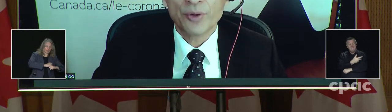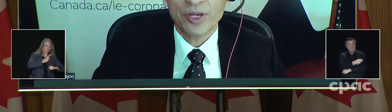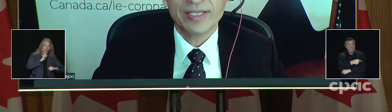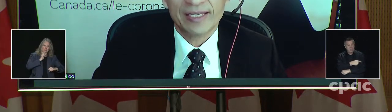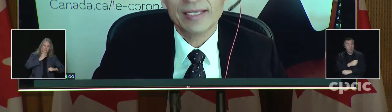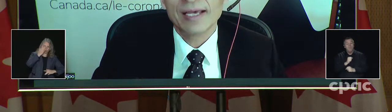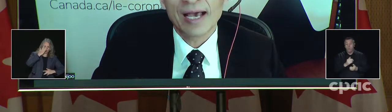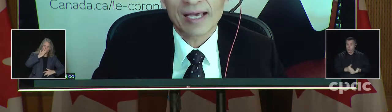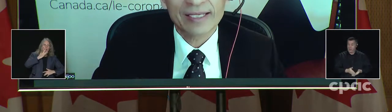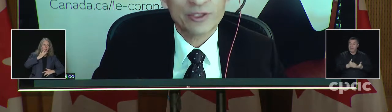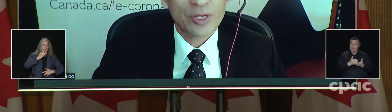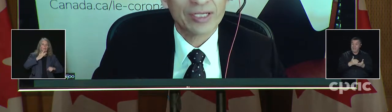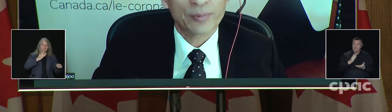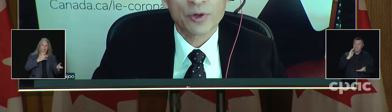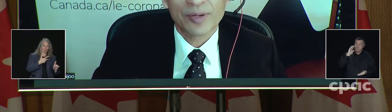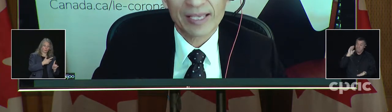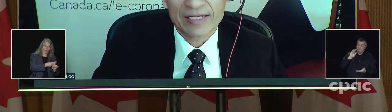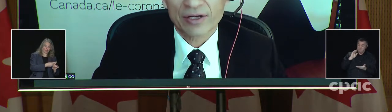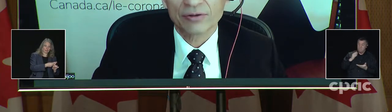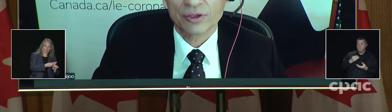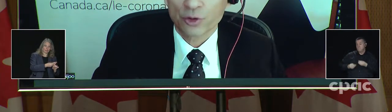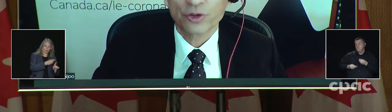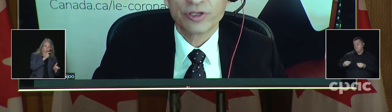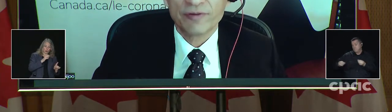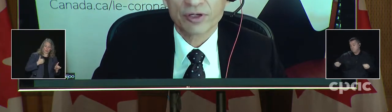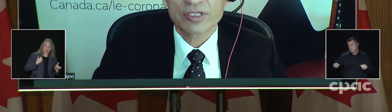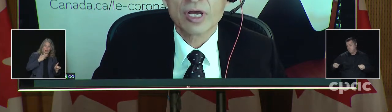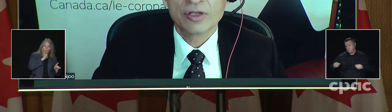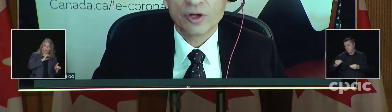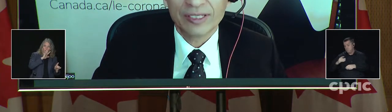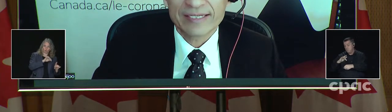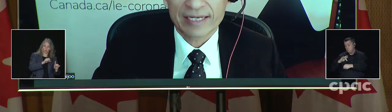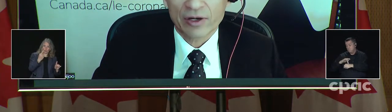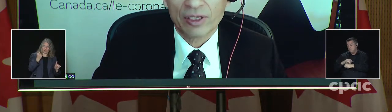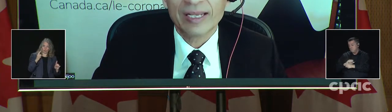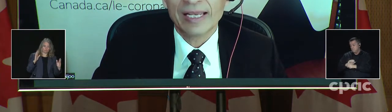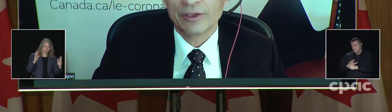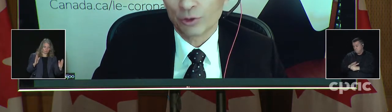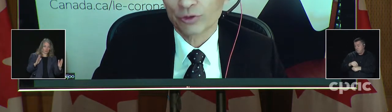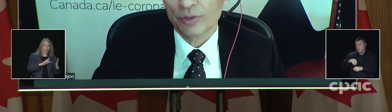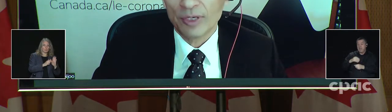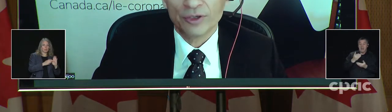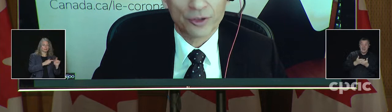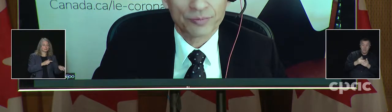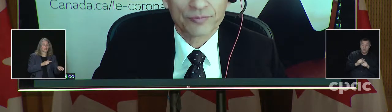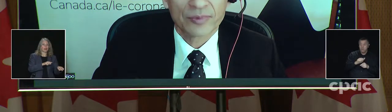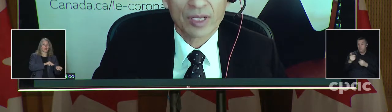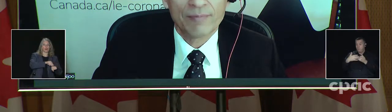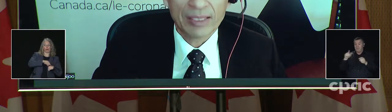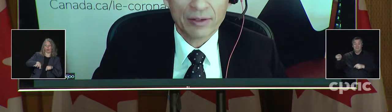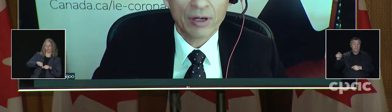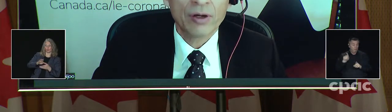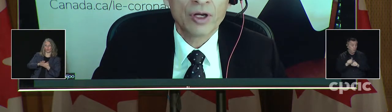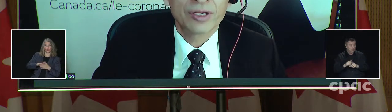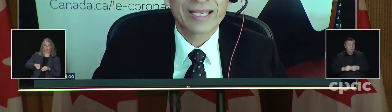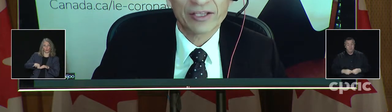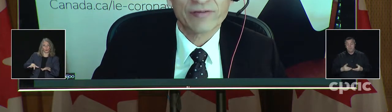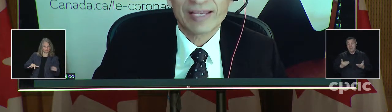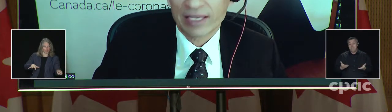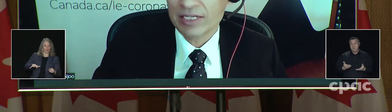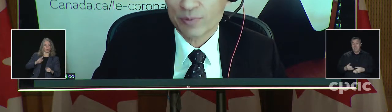vaccination peut aider à réduire la propagation de coronavirus dans les écoles et d'autres milieux. Maintenant